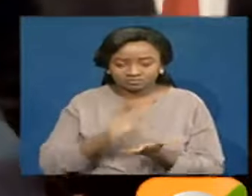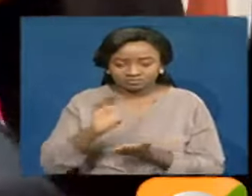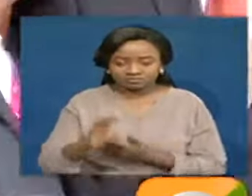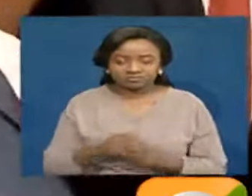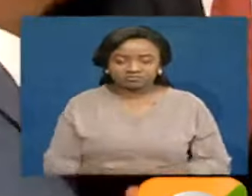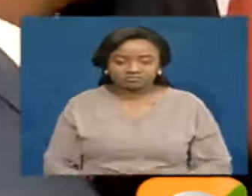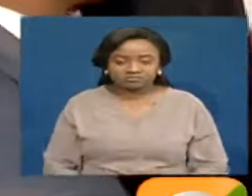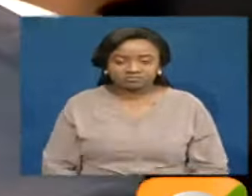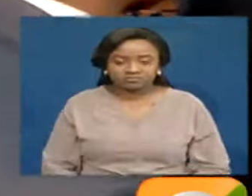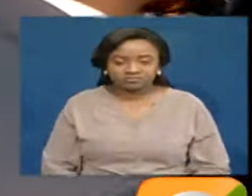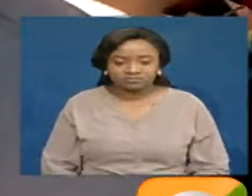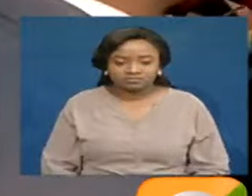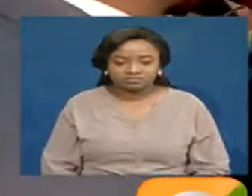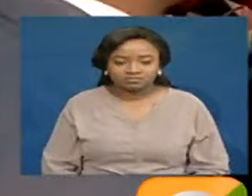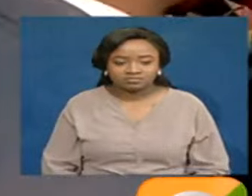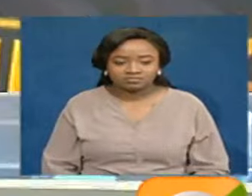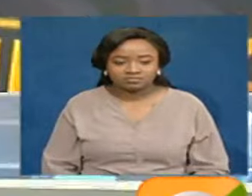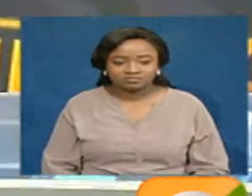Citizen, Nairobi.